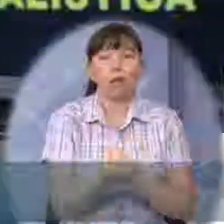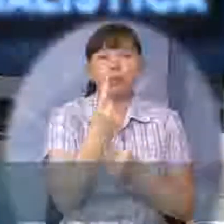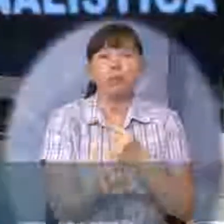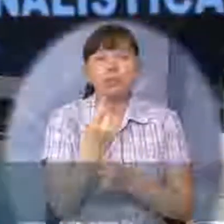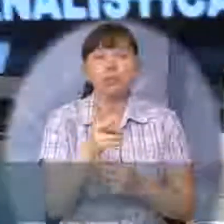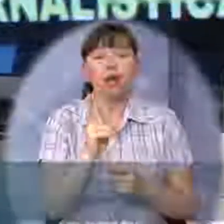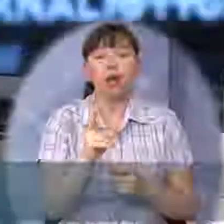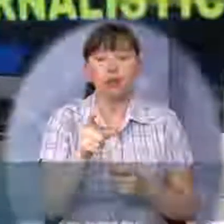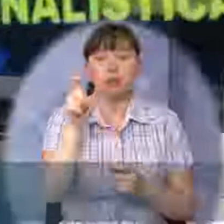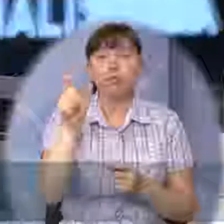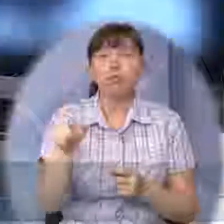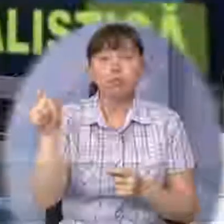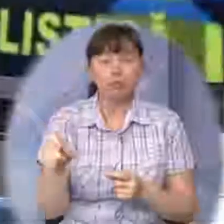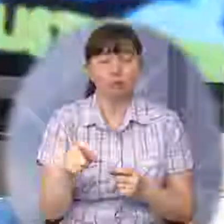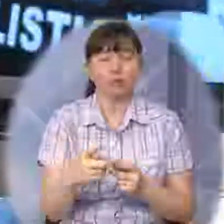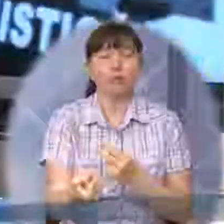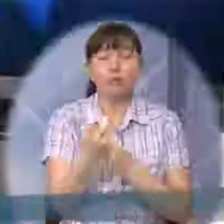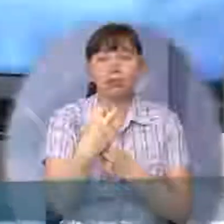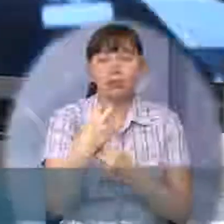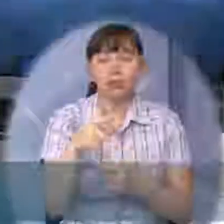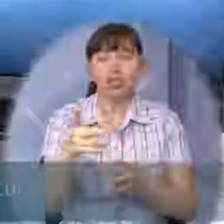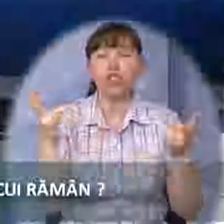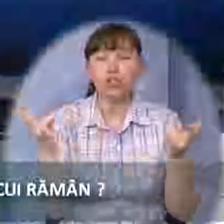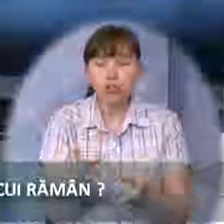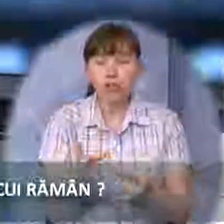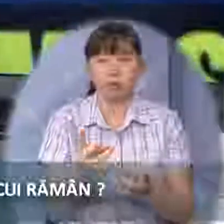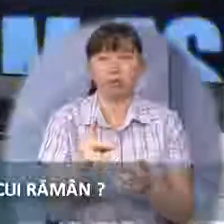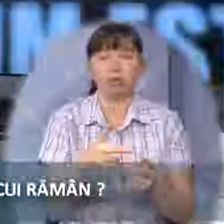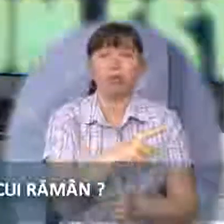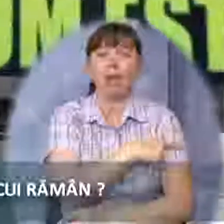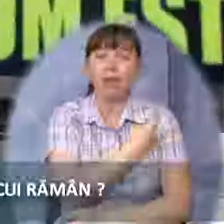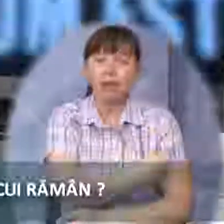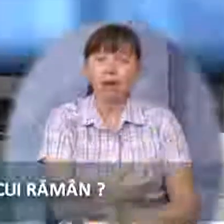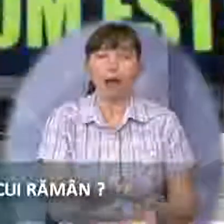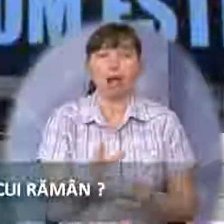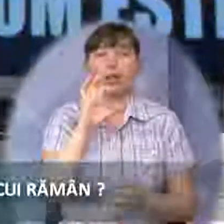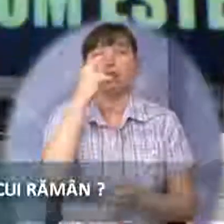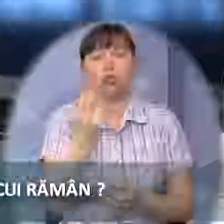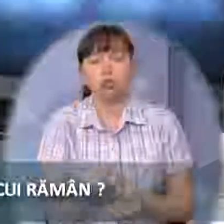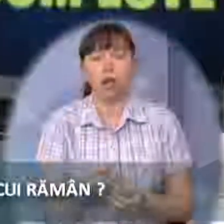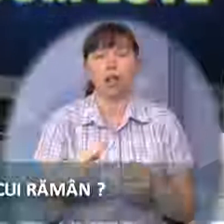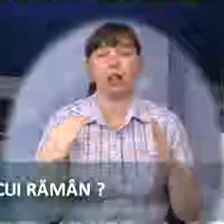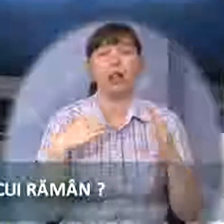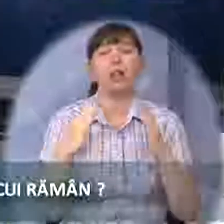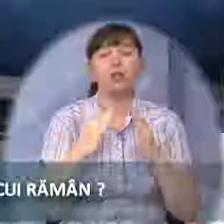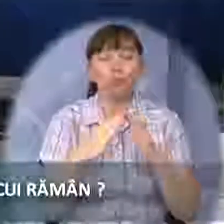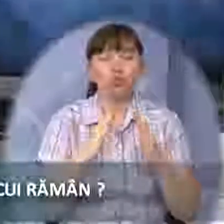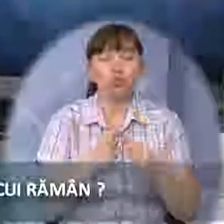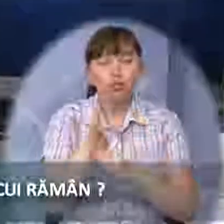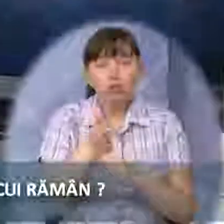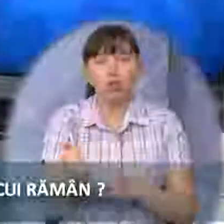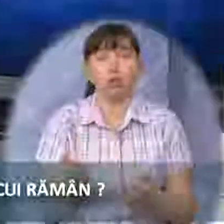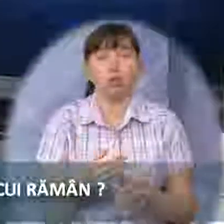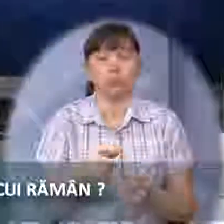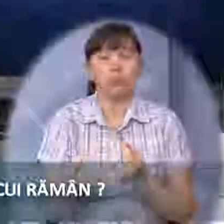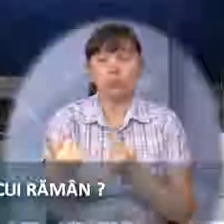la potențialii beneficiari de servicii medicale, de asistență socială la domiciliu, servicii medicale